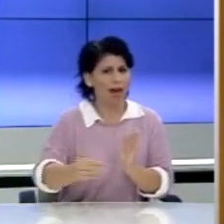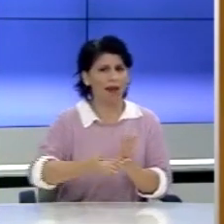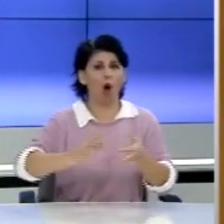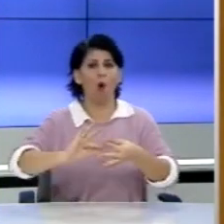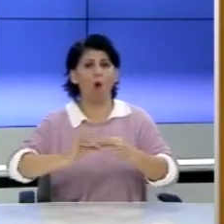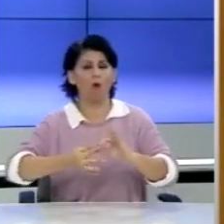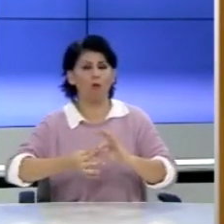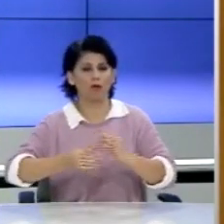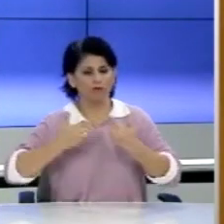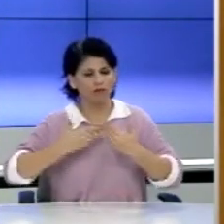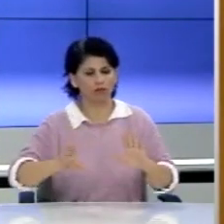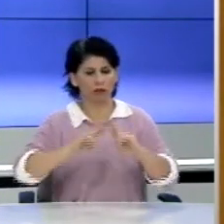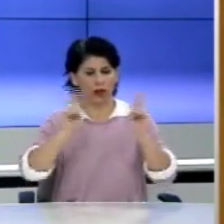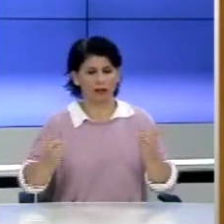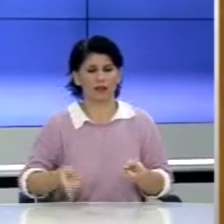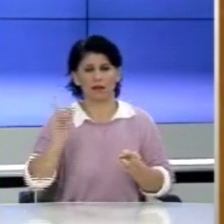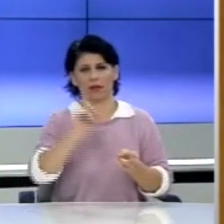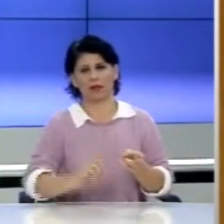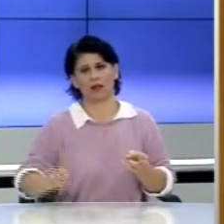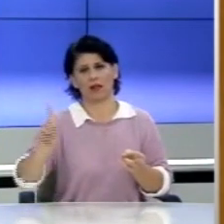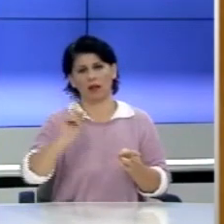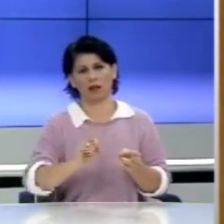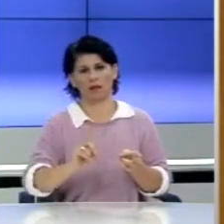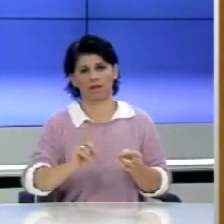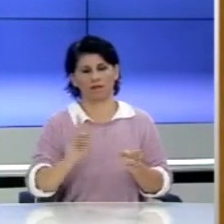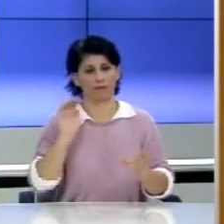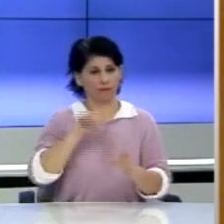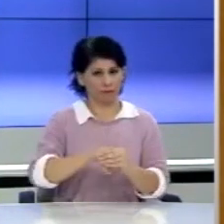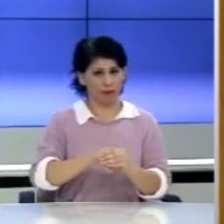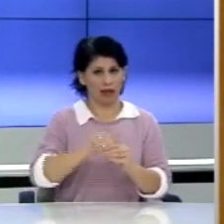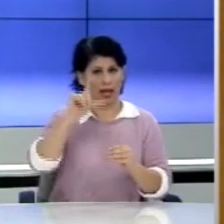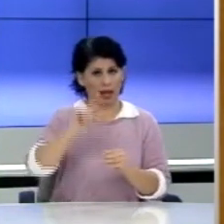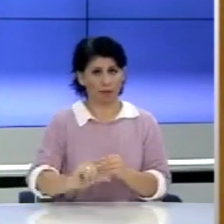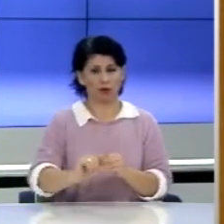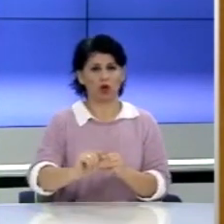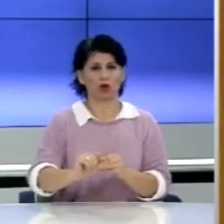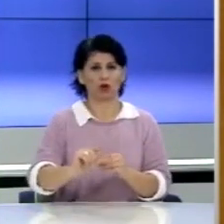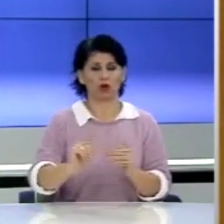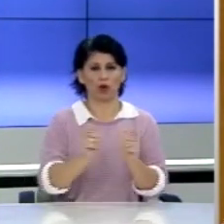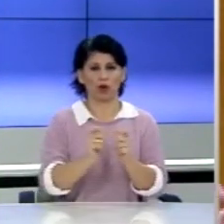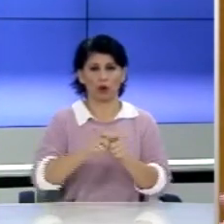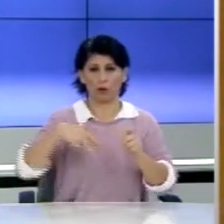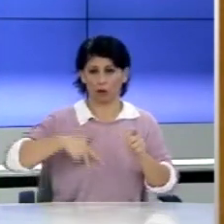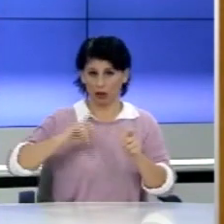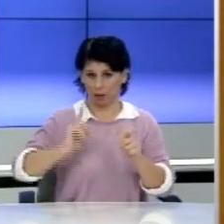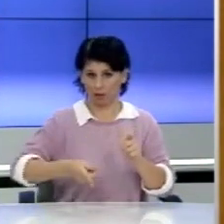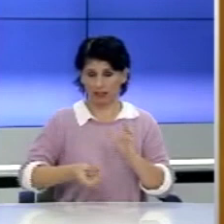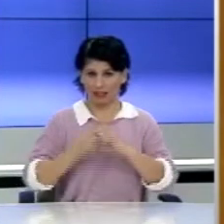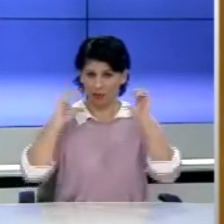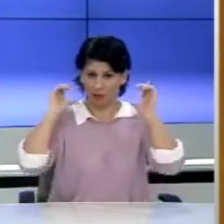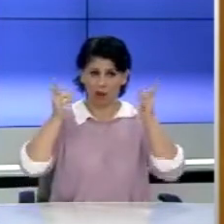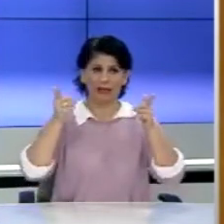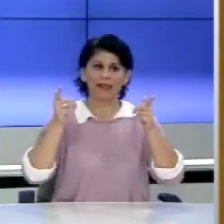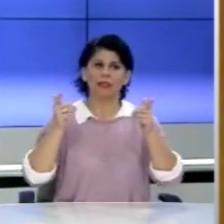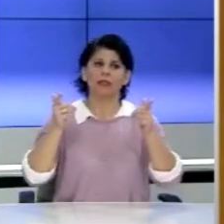για να ανοίγουν τα καταστήματά τους τις Κυριακές. Η ένταξη του εκτοτικού χωριού στα Σπάτα με υπουργική απόφαση της Νέας